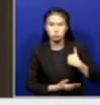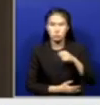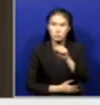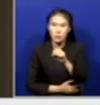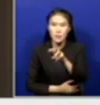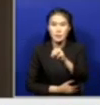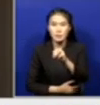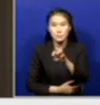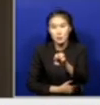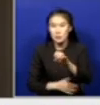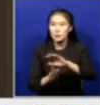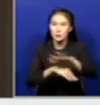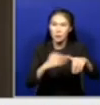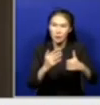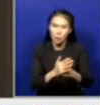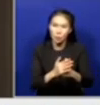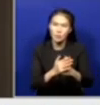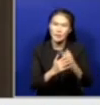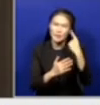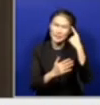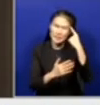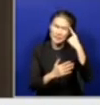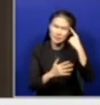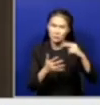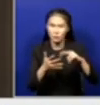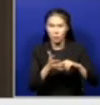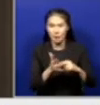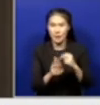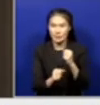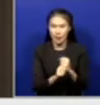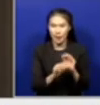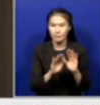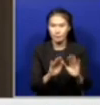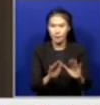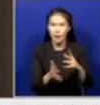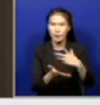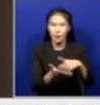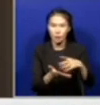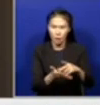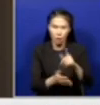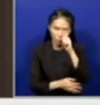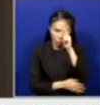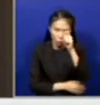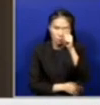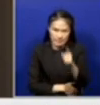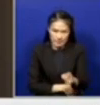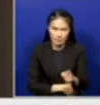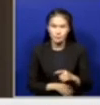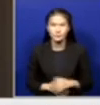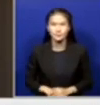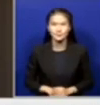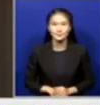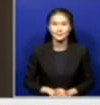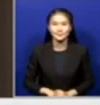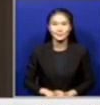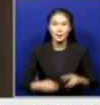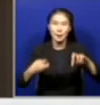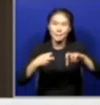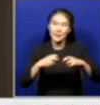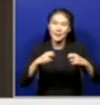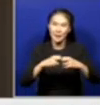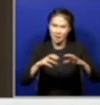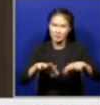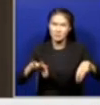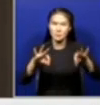ปก็คงจะไม่ได้รับผลพวงอันนี้นะฮะก็อยากจะเรียนด้วยความเคารพครับว่ามันจะเป็นปัญหาหลักนะ